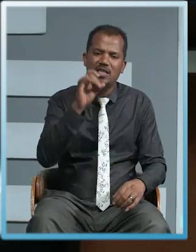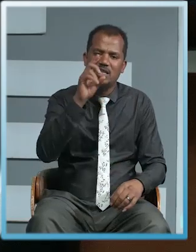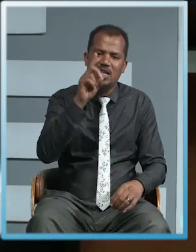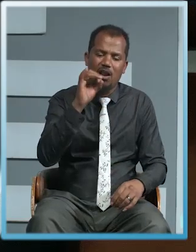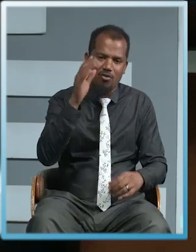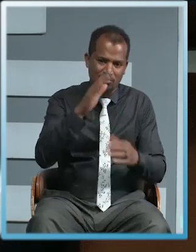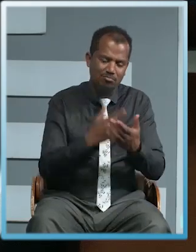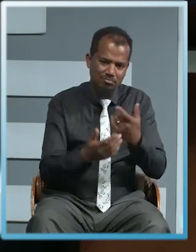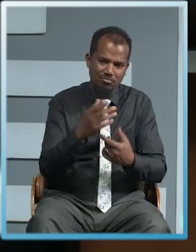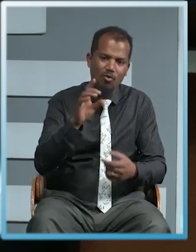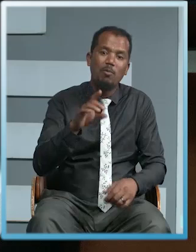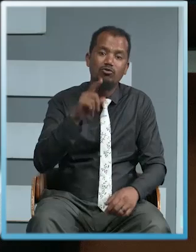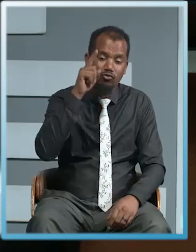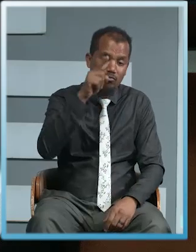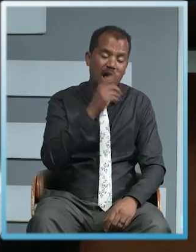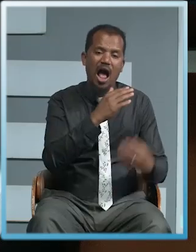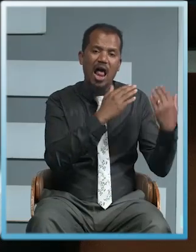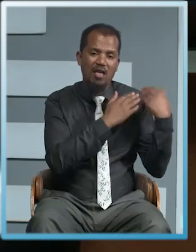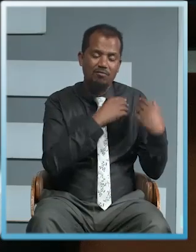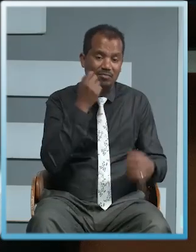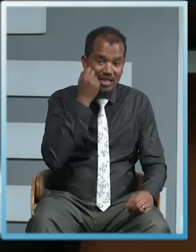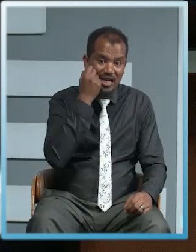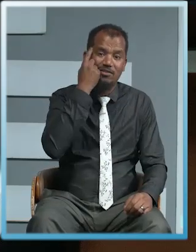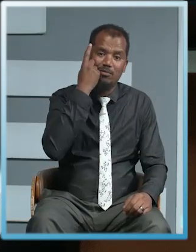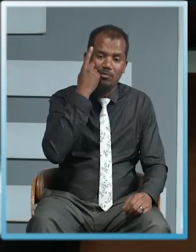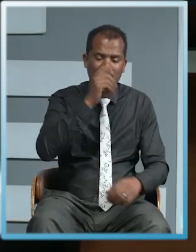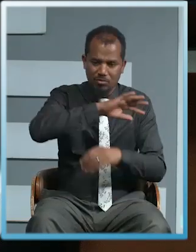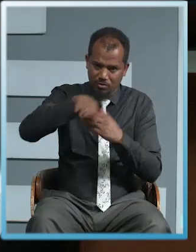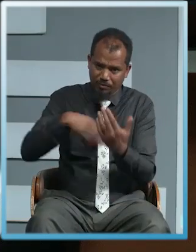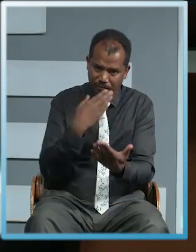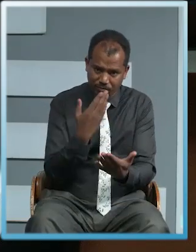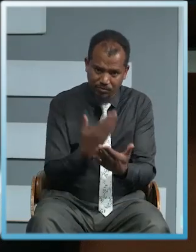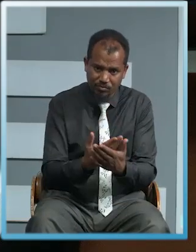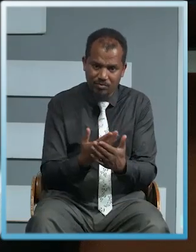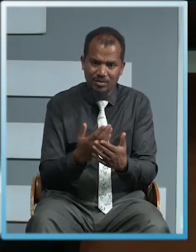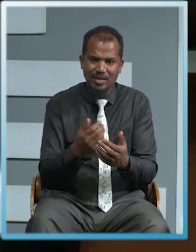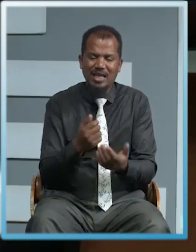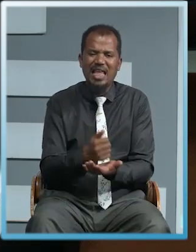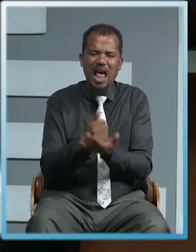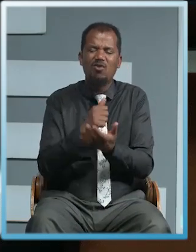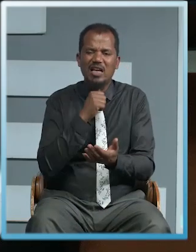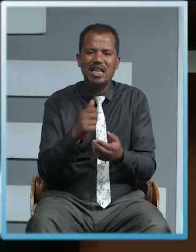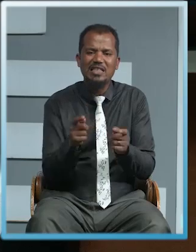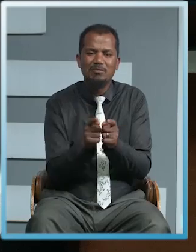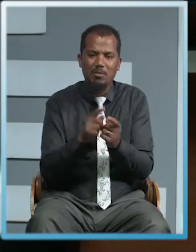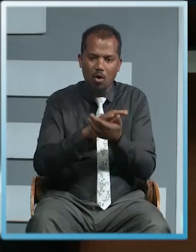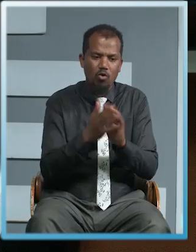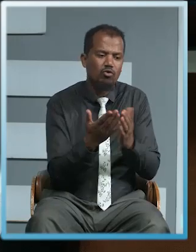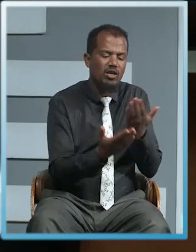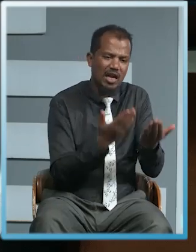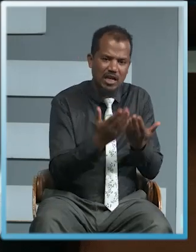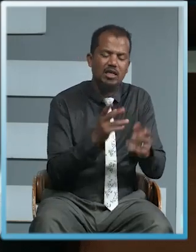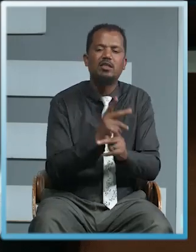መጠቀም አለብን ኮሚሽኑ ደግሞ አላፊነቱን ተገንዝቦ ለሁሉም ያለወገነ መድረክ ሆኖ